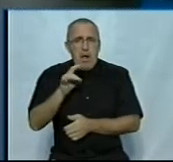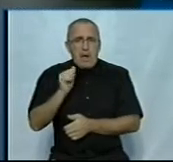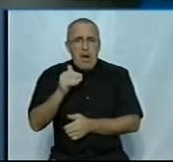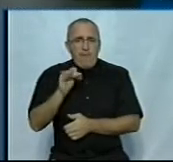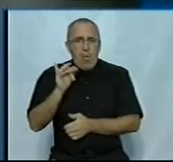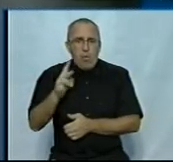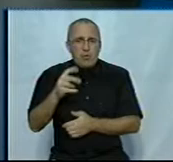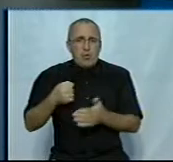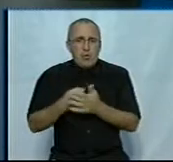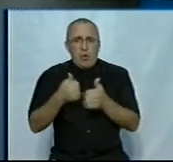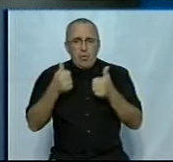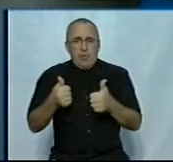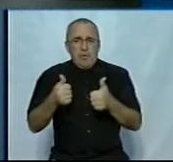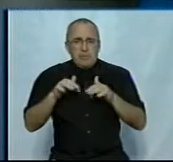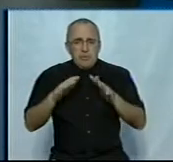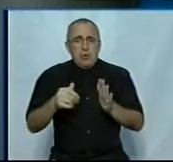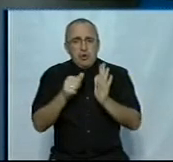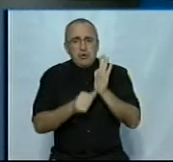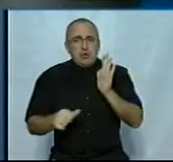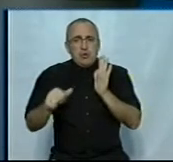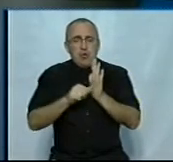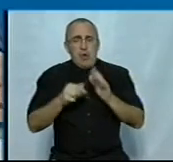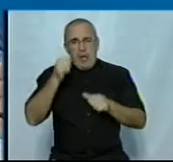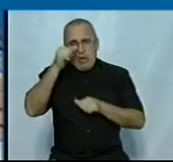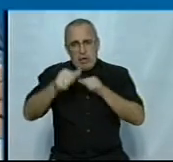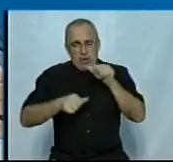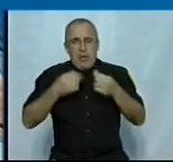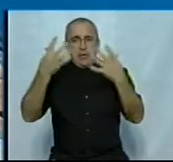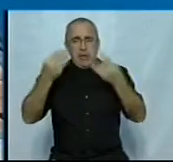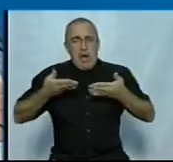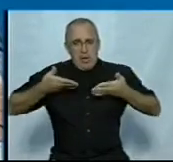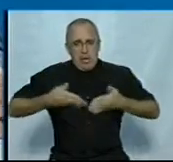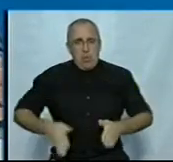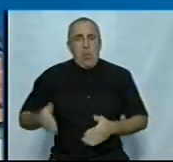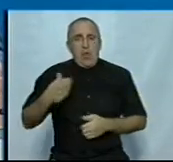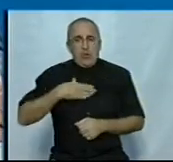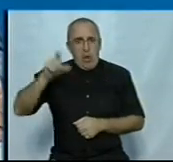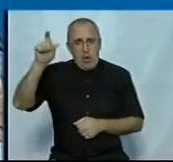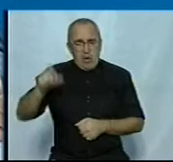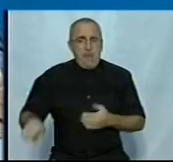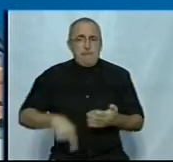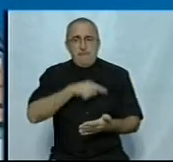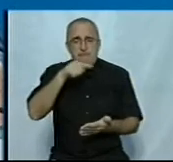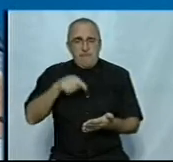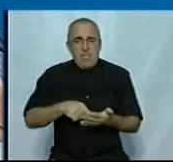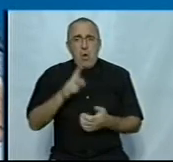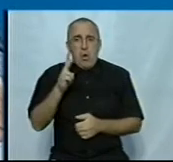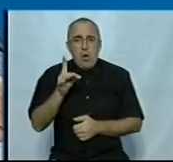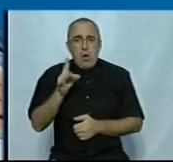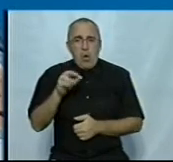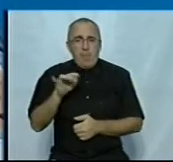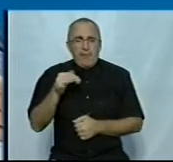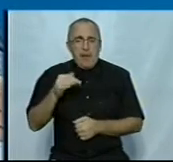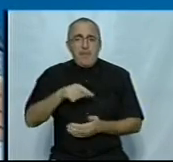до 266-ї річниці з дня народження нашого міста, міста Кропивницький,